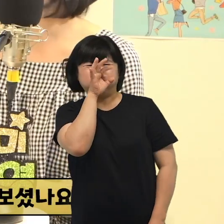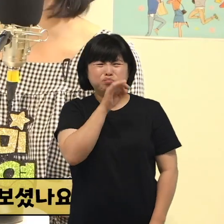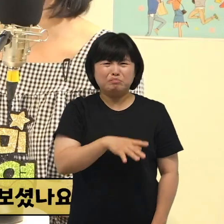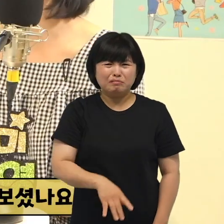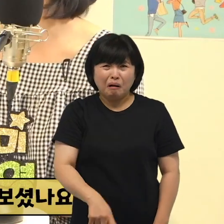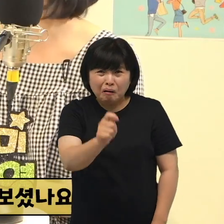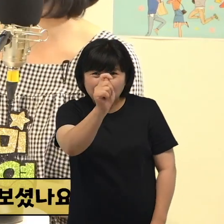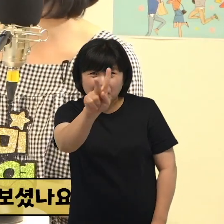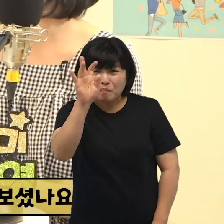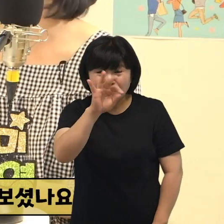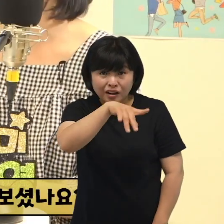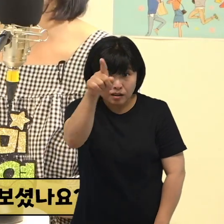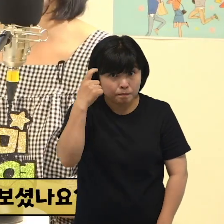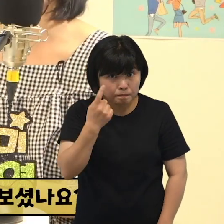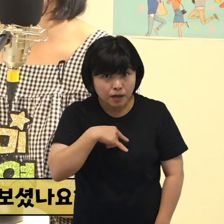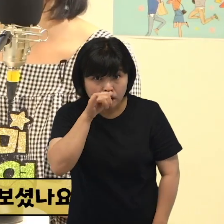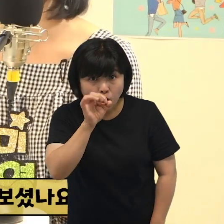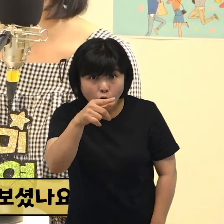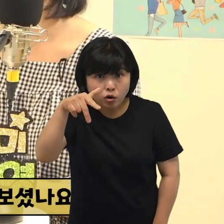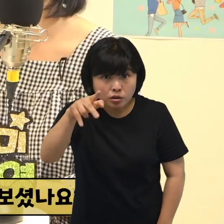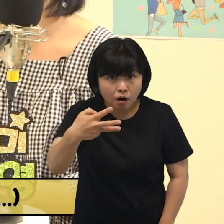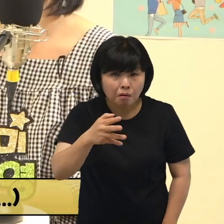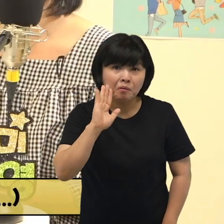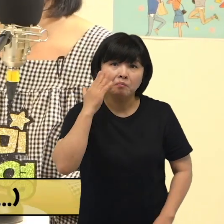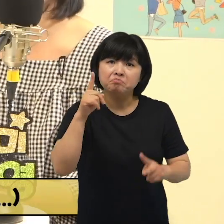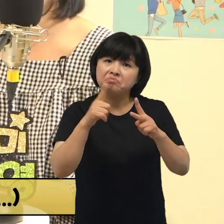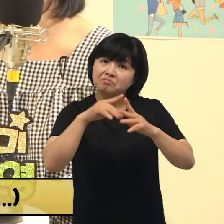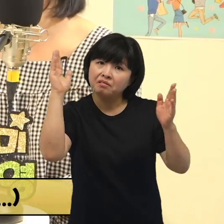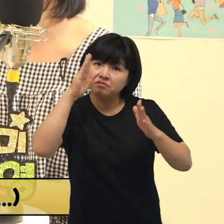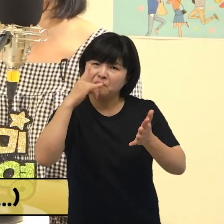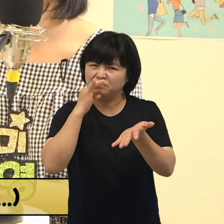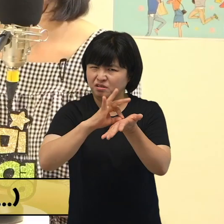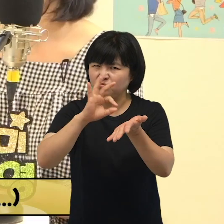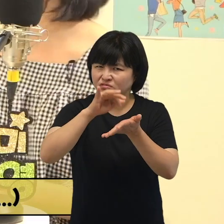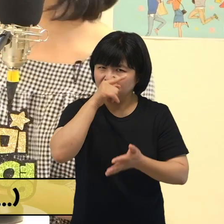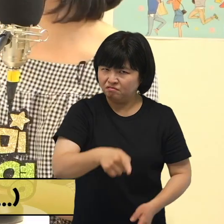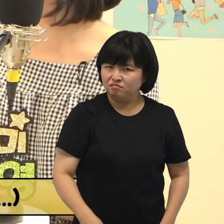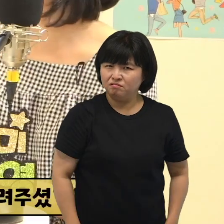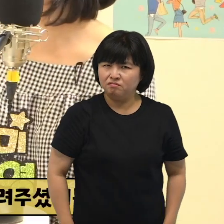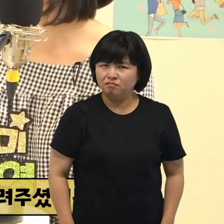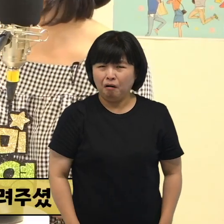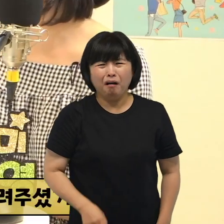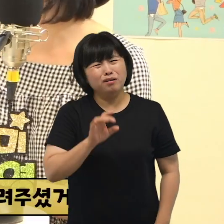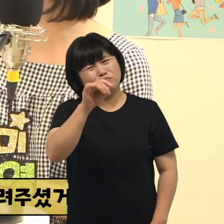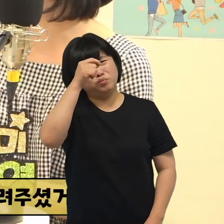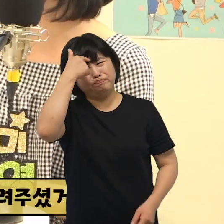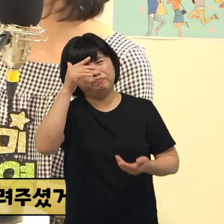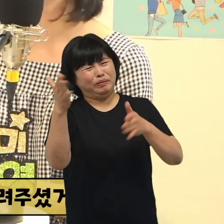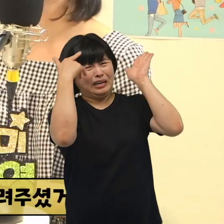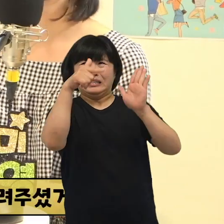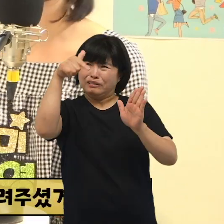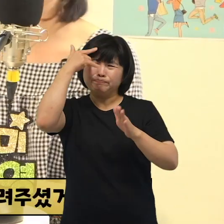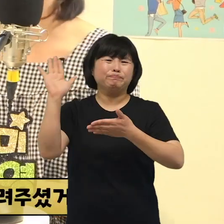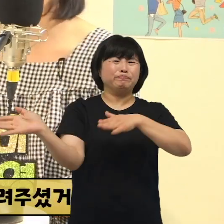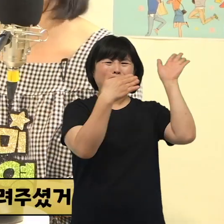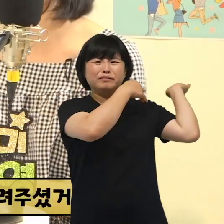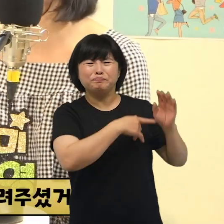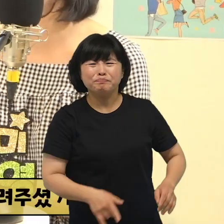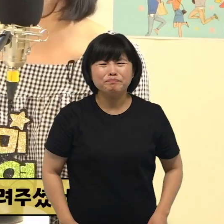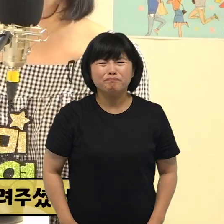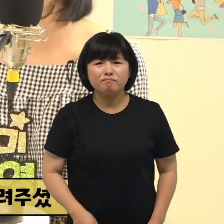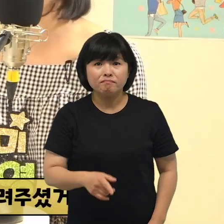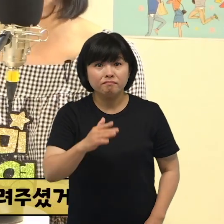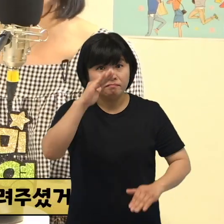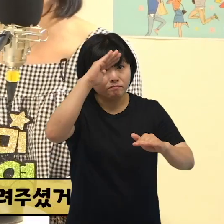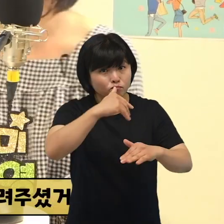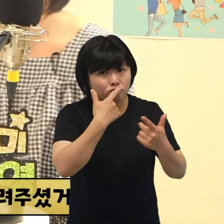가볍게 말하면 어쩔 TV 다들 들어보셨나요? 네. 많이 그래요? 들었죠. 이것도 약간 한물 갔다고 많이 갔어요. 네, 그때